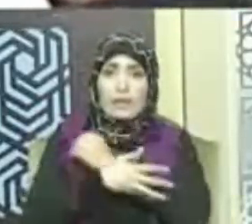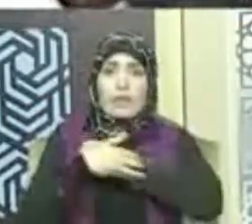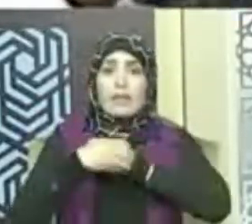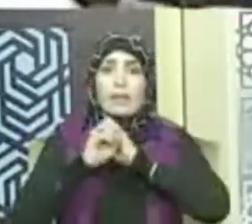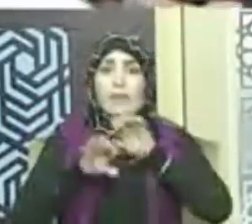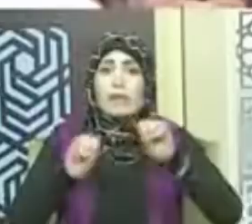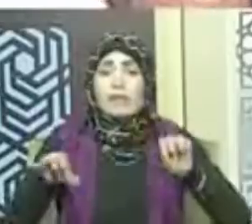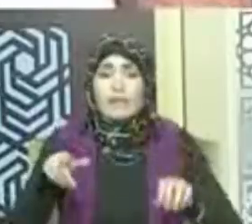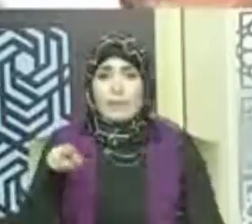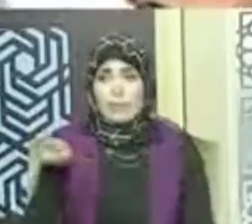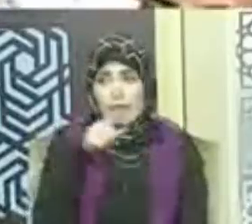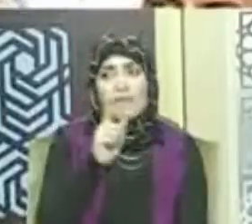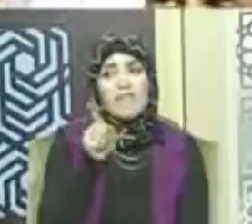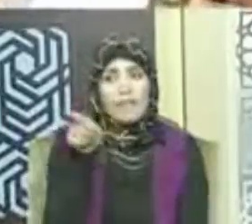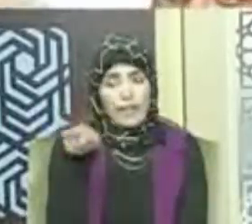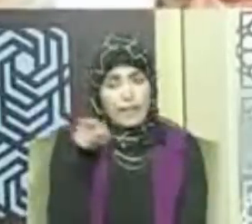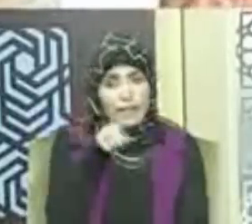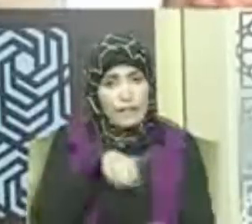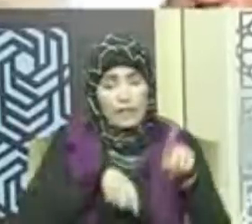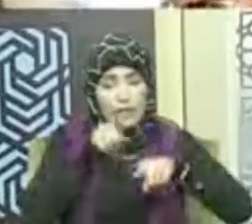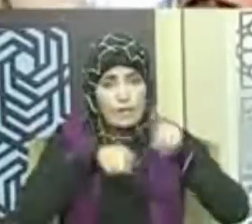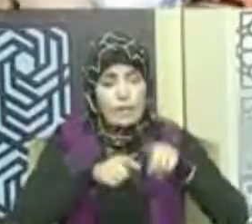فمنكم من يبخل،